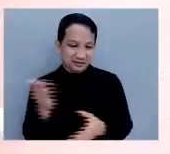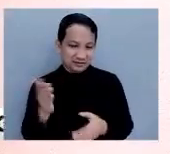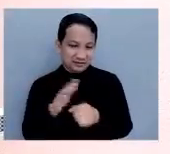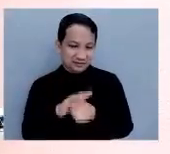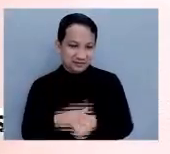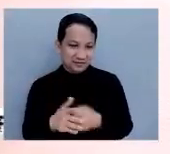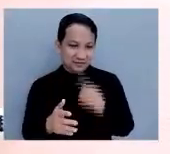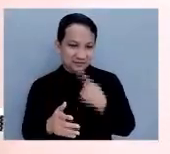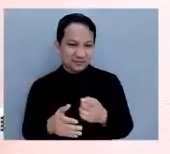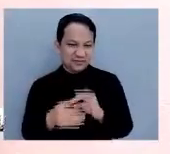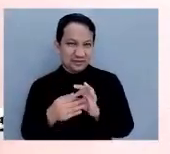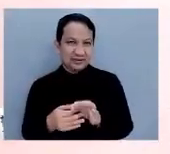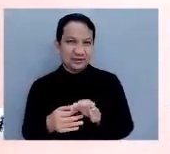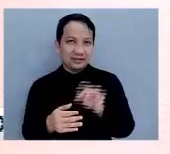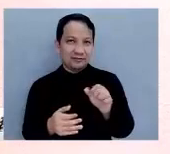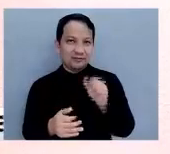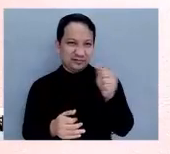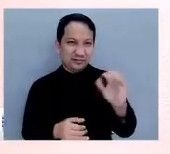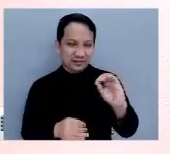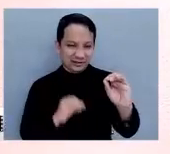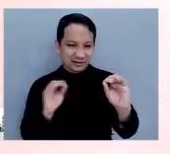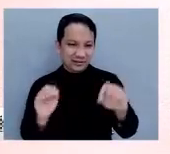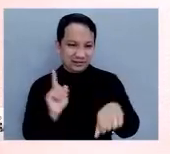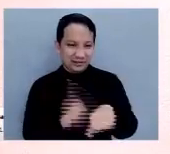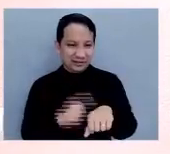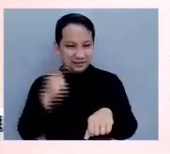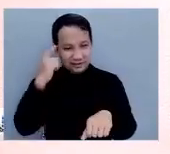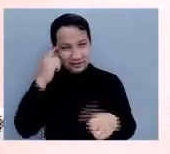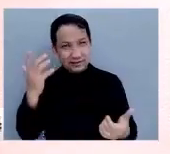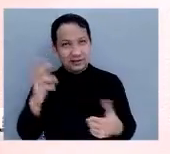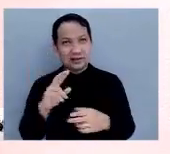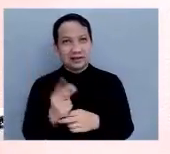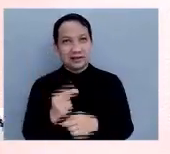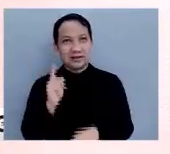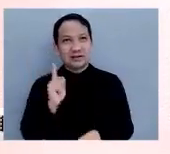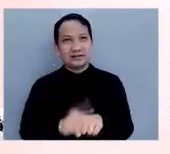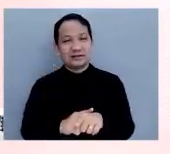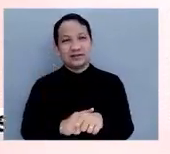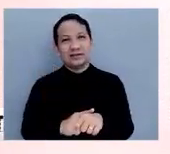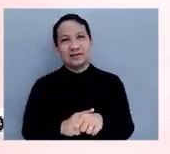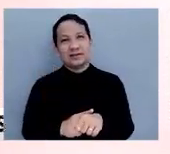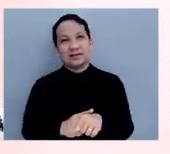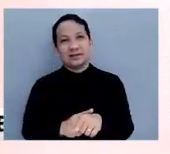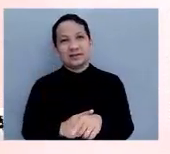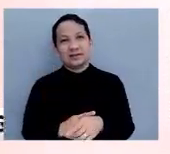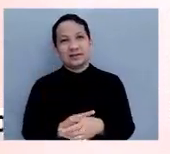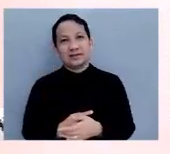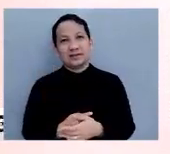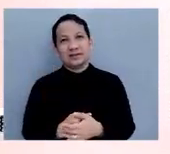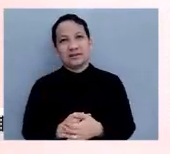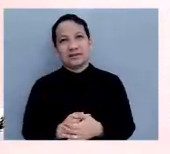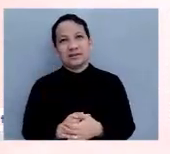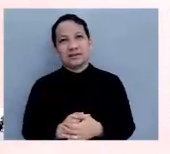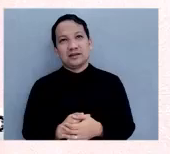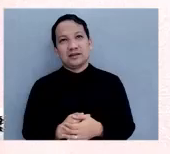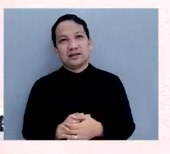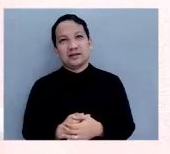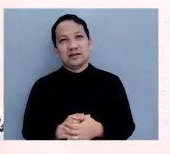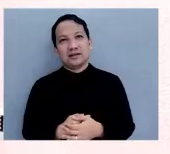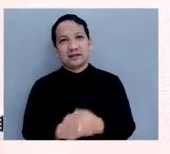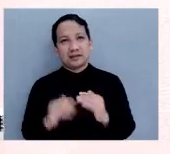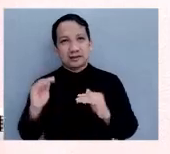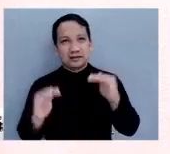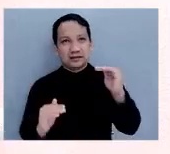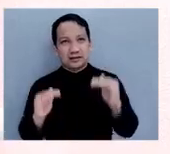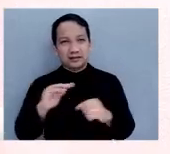natin is, bigyan lang sila ng sarili ng oras na isipin kung kailan na nga ba yung tamang panahon. Oo. Para yes. Pili ko mami checks, parang ano, may balance